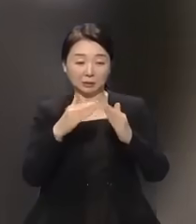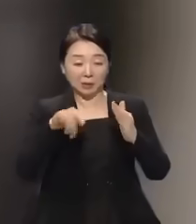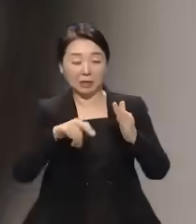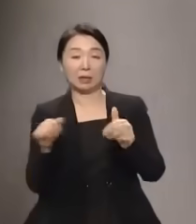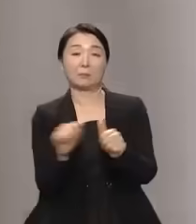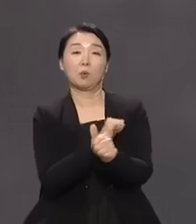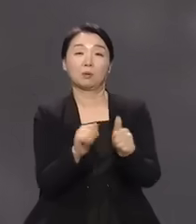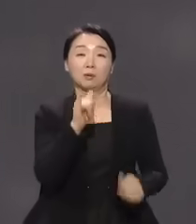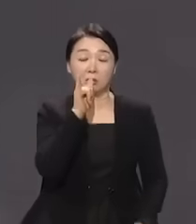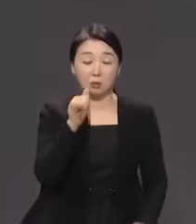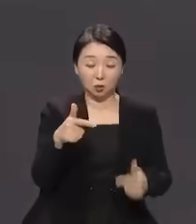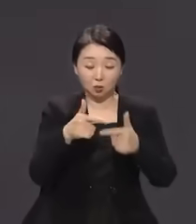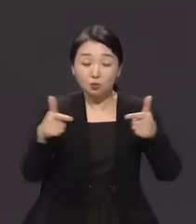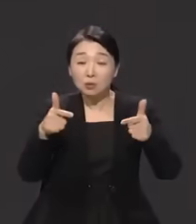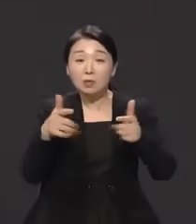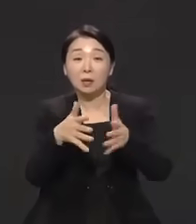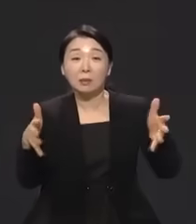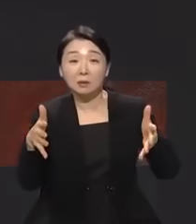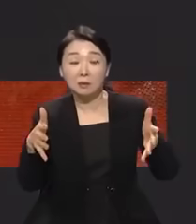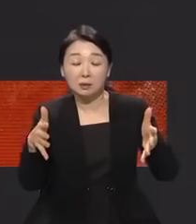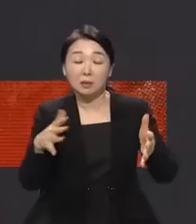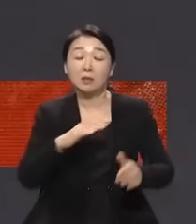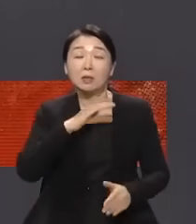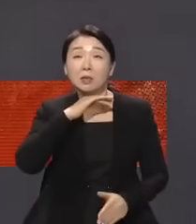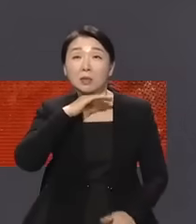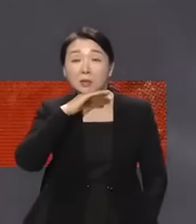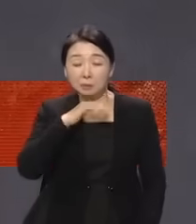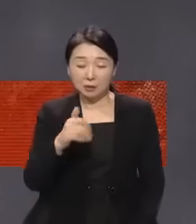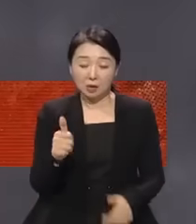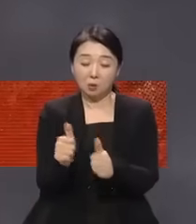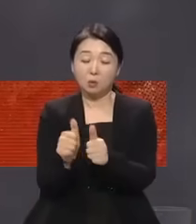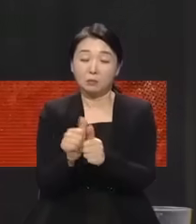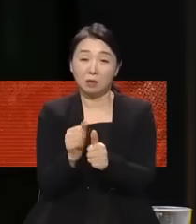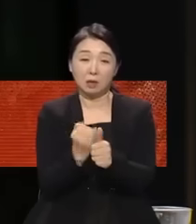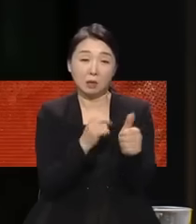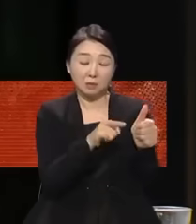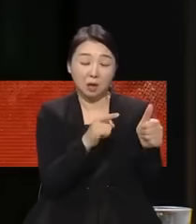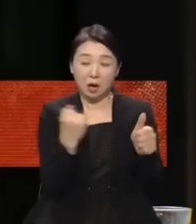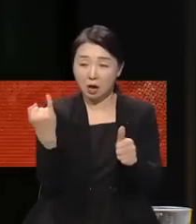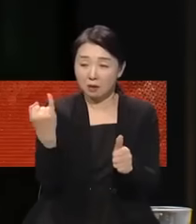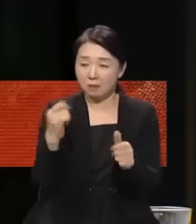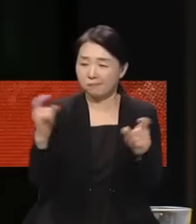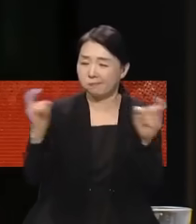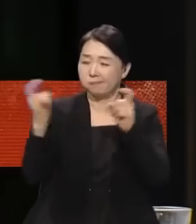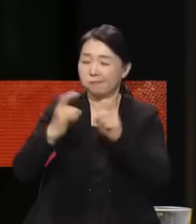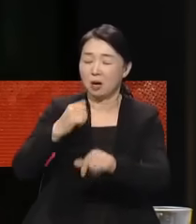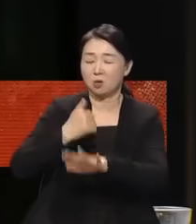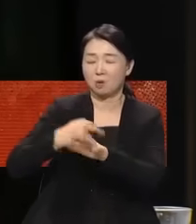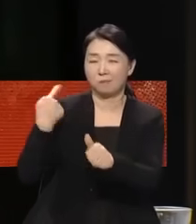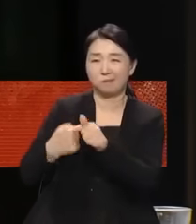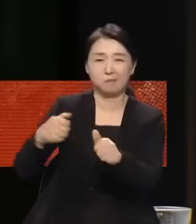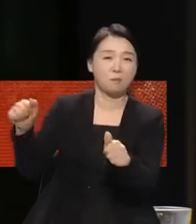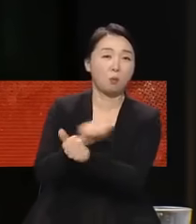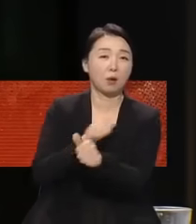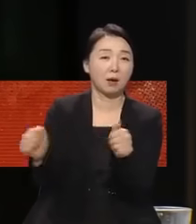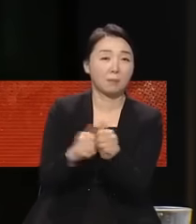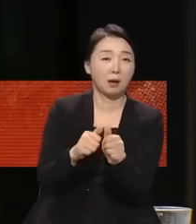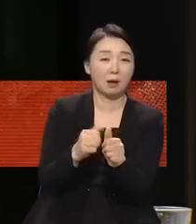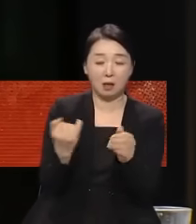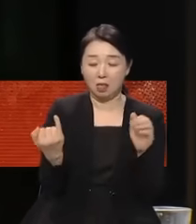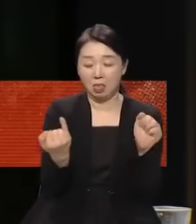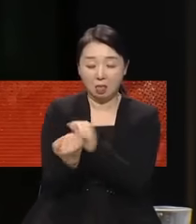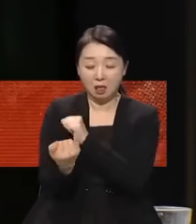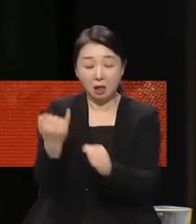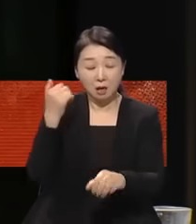저 6층 집인데 50대 남성이 술레 취해서 아내와 말다툼을 하다가 욕설 폭행으로 이어졌습니다이 아내를 폭행하던